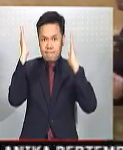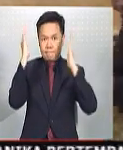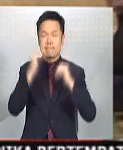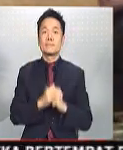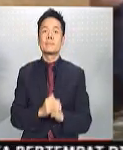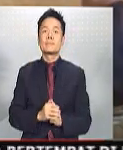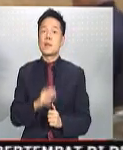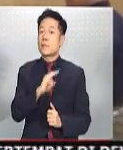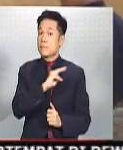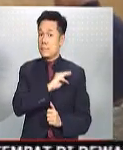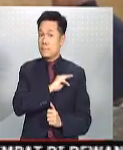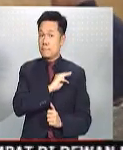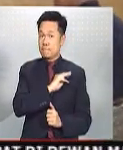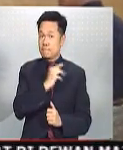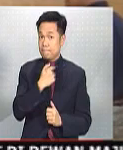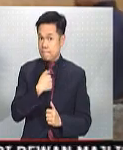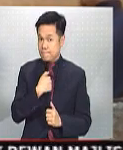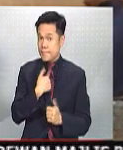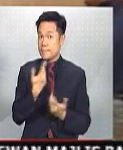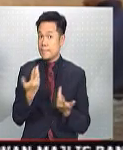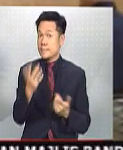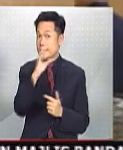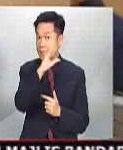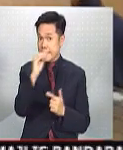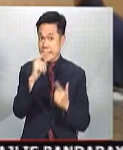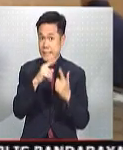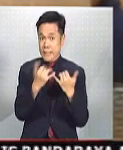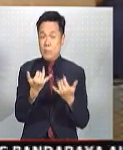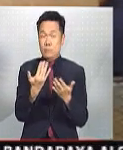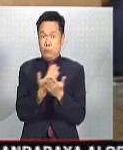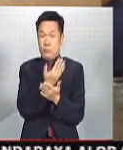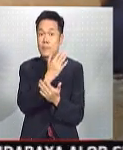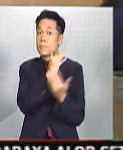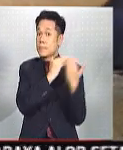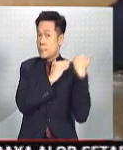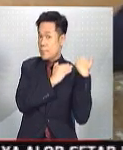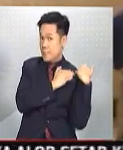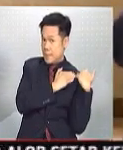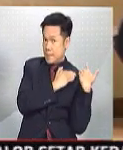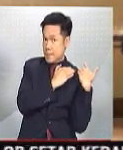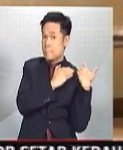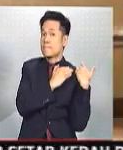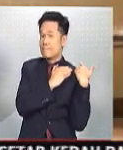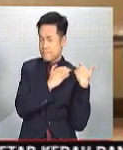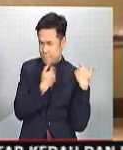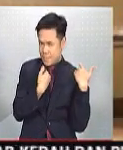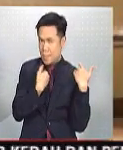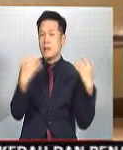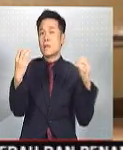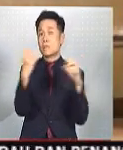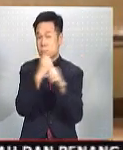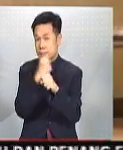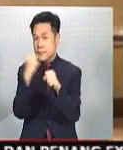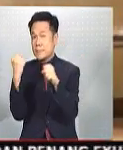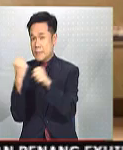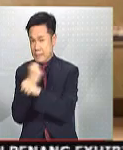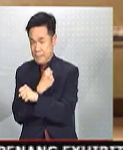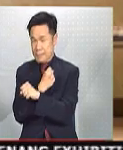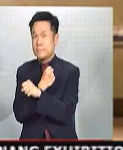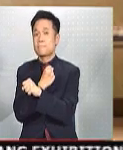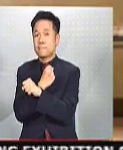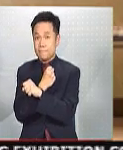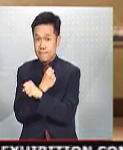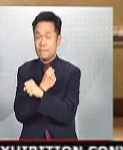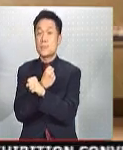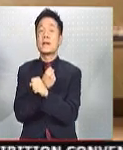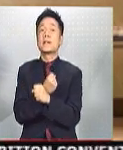Kementerian ini dan juga peranan baru ini merupakan satu cabaran yang amat besar bagi saya,